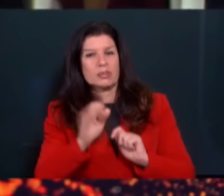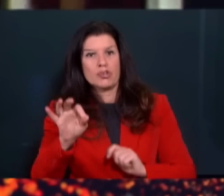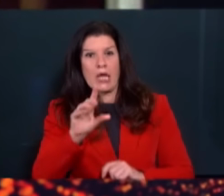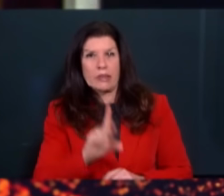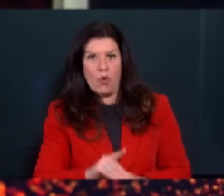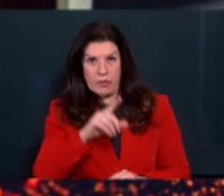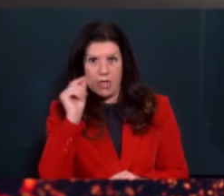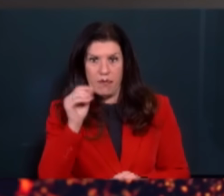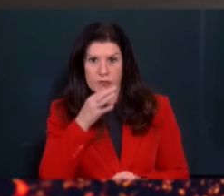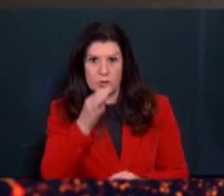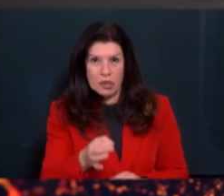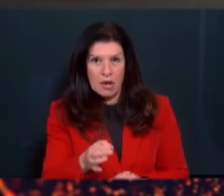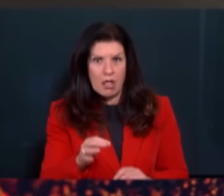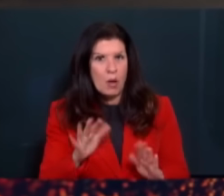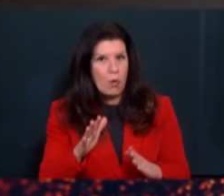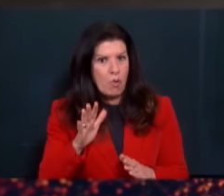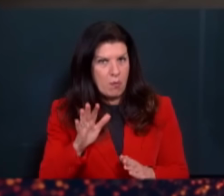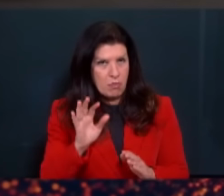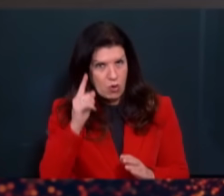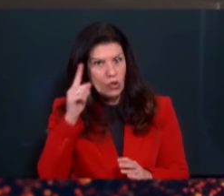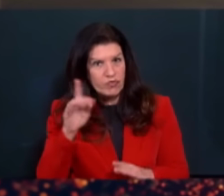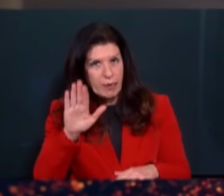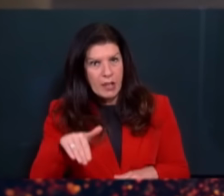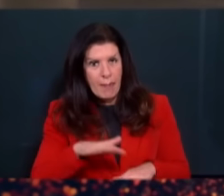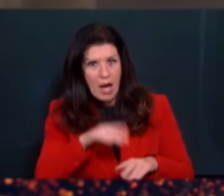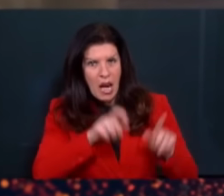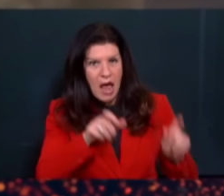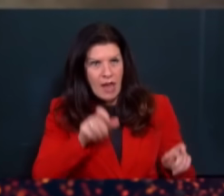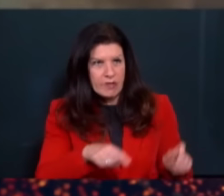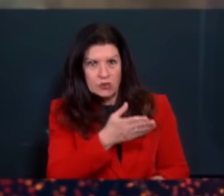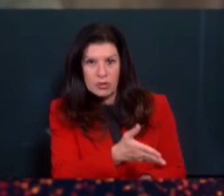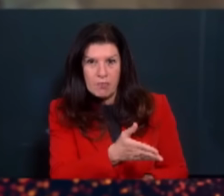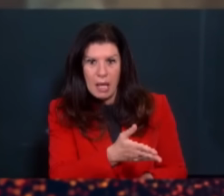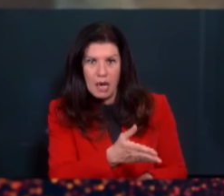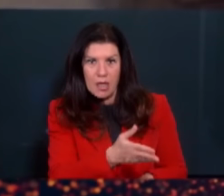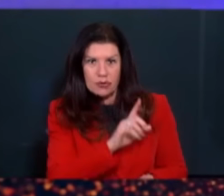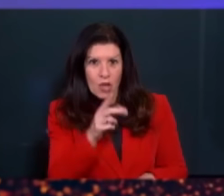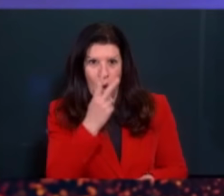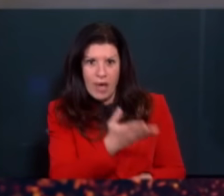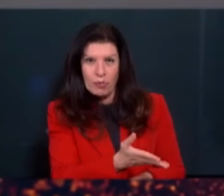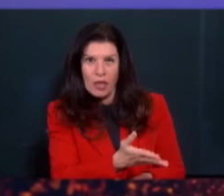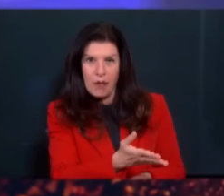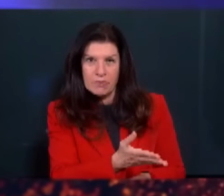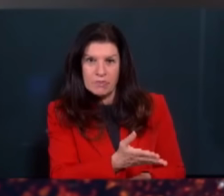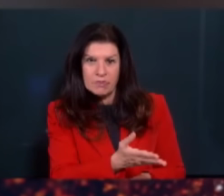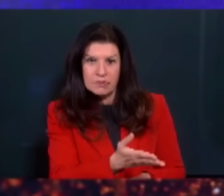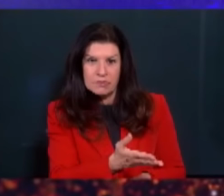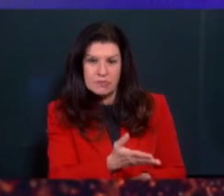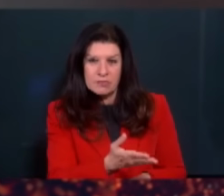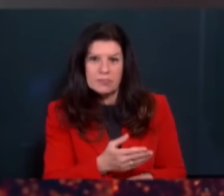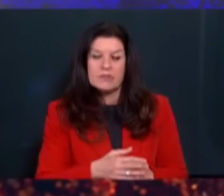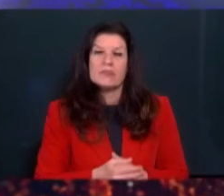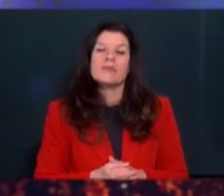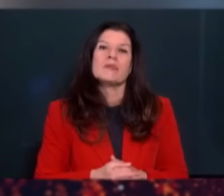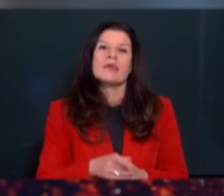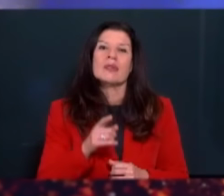ידע גם לאנשים השקופים האלה, שבדרך כלל אנחנו פוגשים ברמזור ומיד מוודאים שהדלתות נעולות.